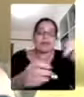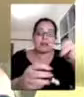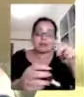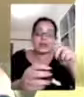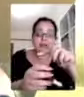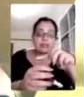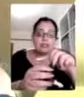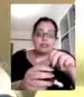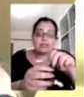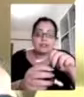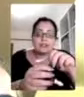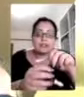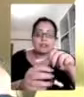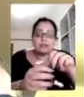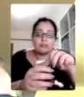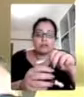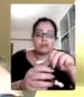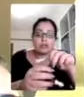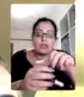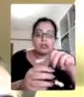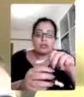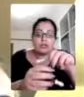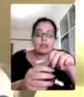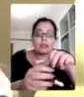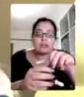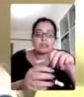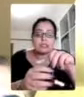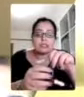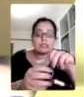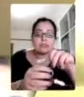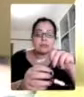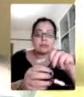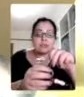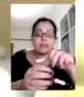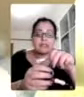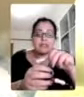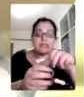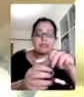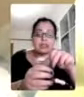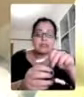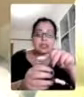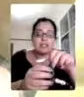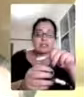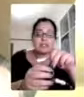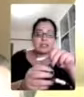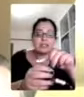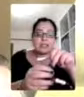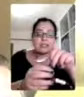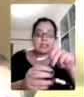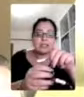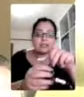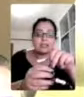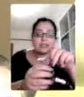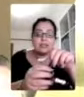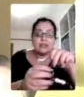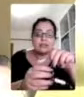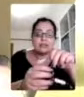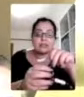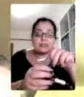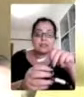oldu bayağı bir zaman. 2-3 hafta falan olmuştur. Smoking Pipes'ta yeni bir şey serisini